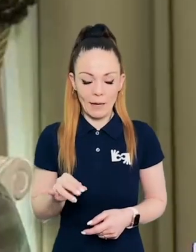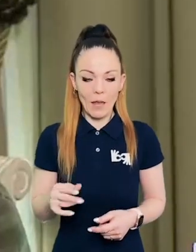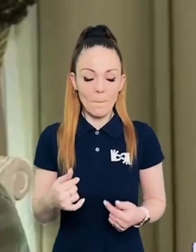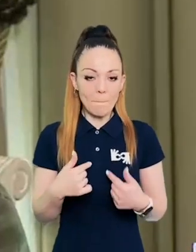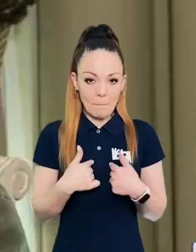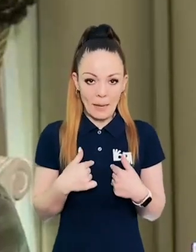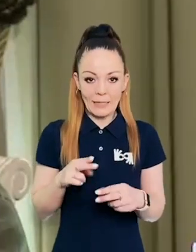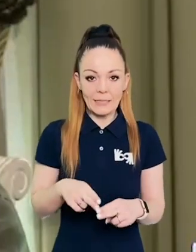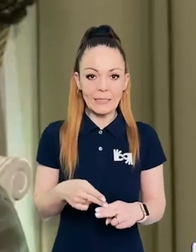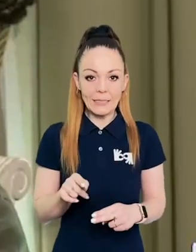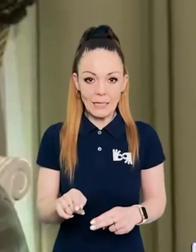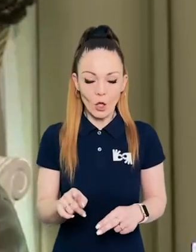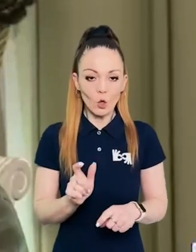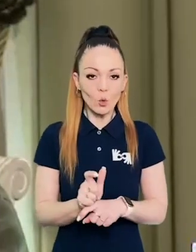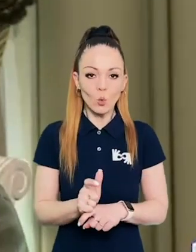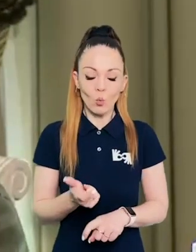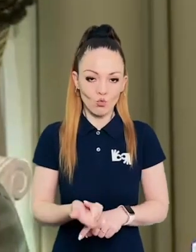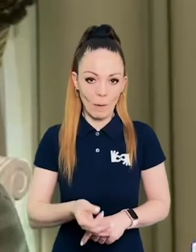це дуже